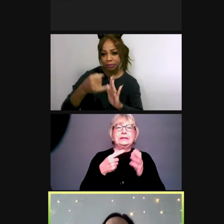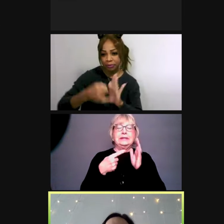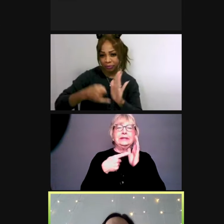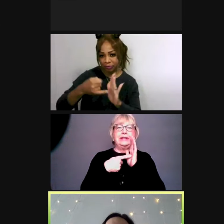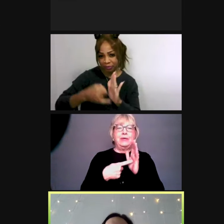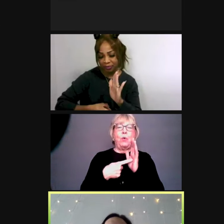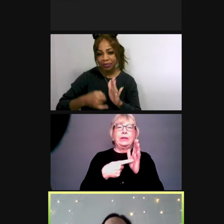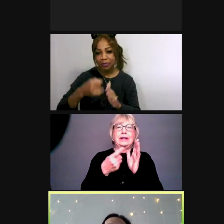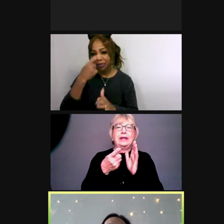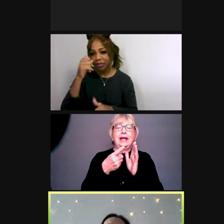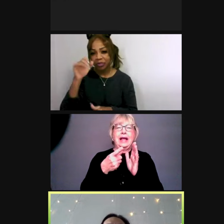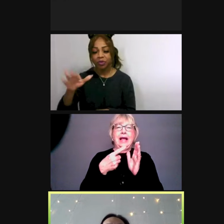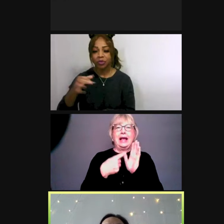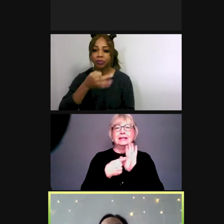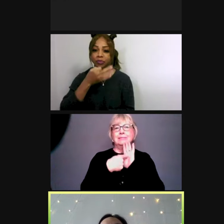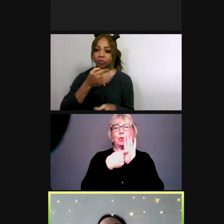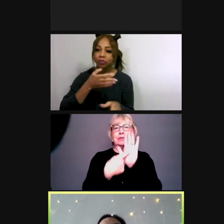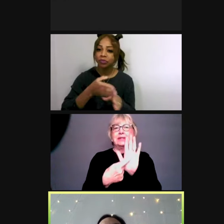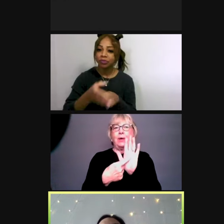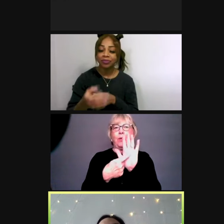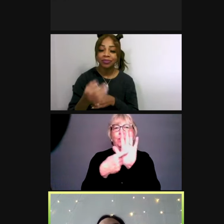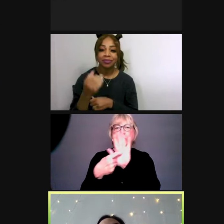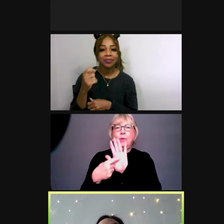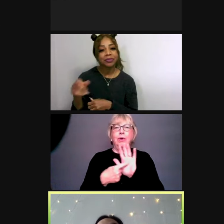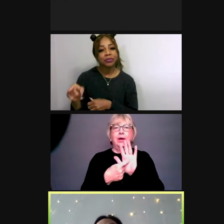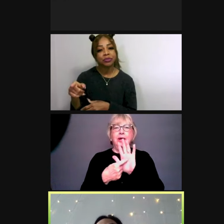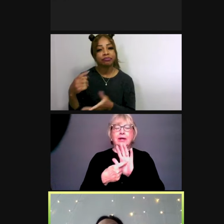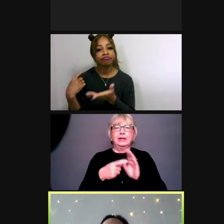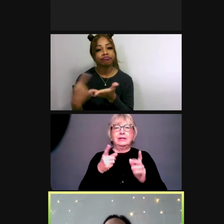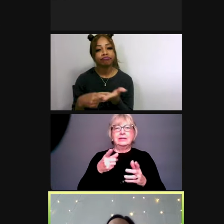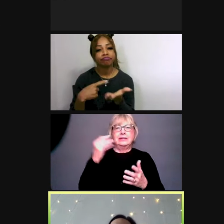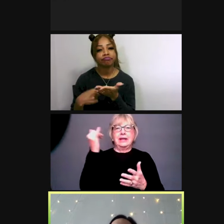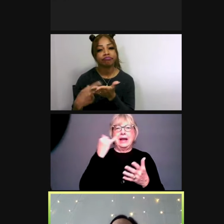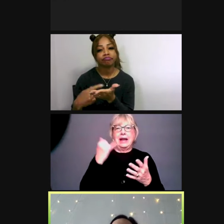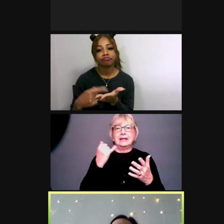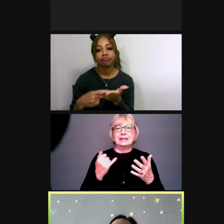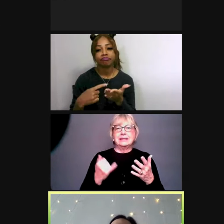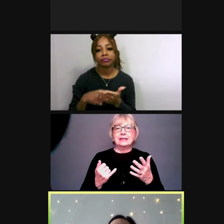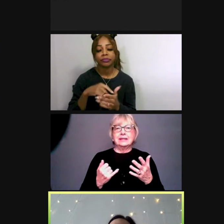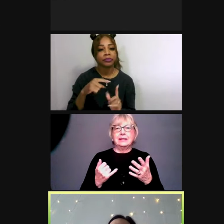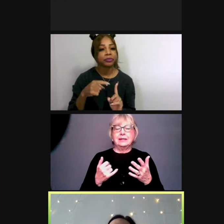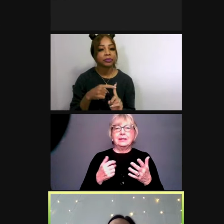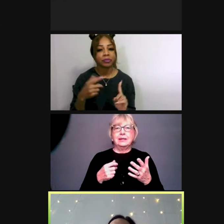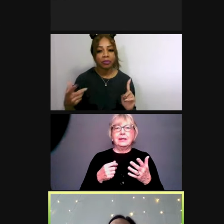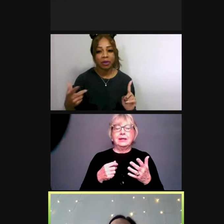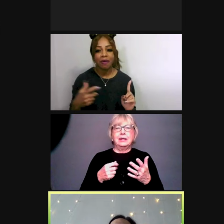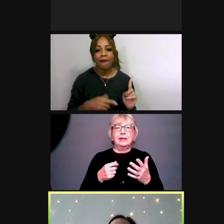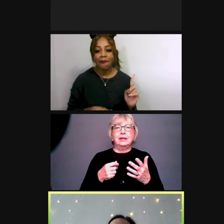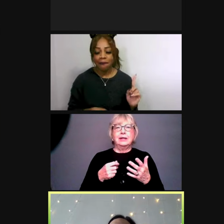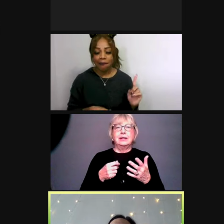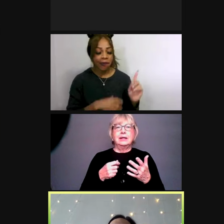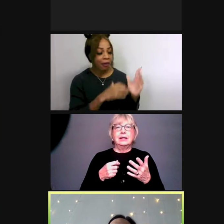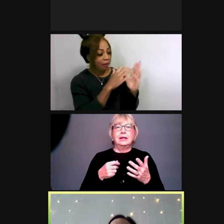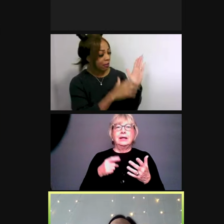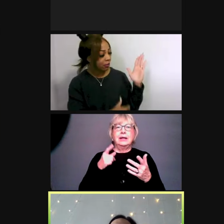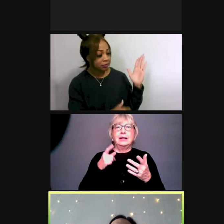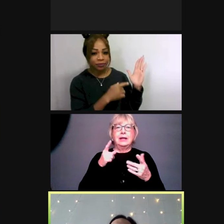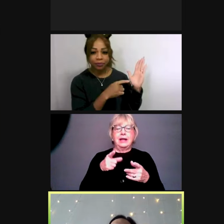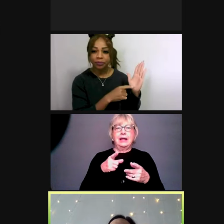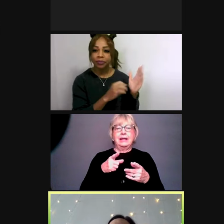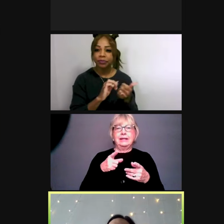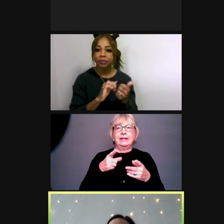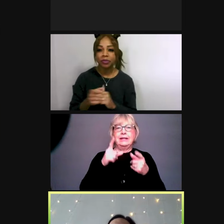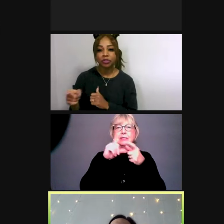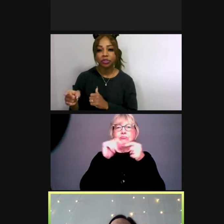qui est une extension de la pratique artistique qu'elle réalise. Et là, dans l'énoncé de